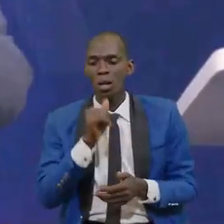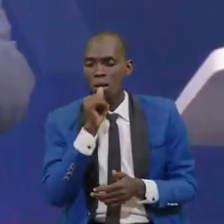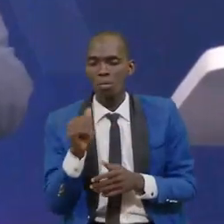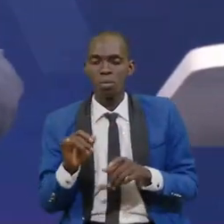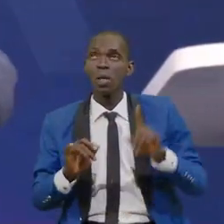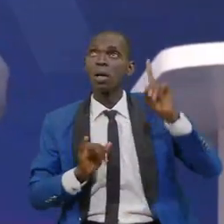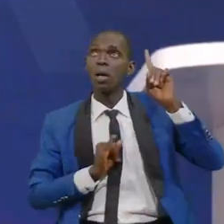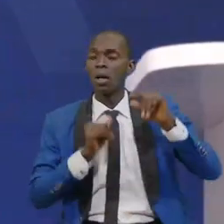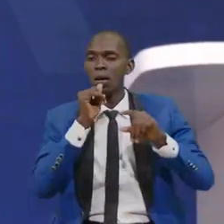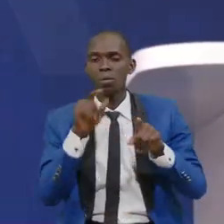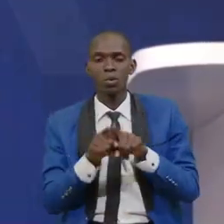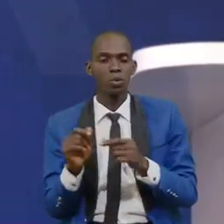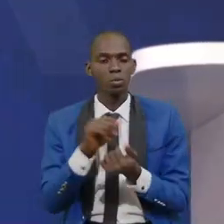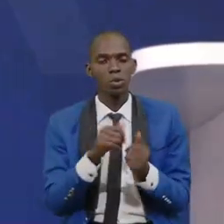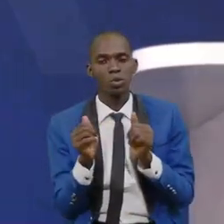été baptisé.